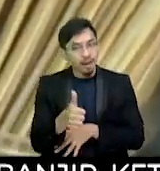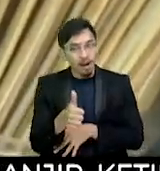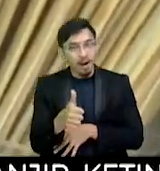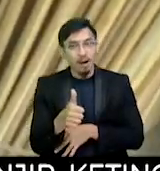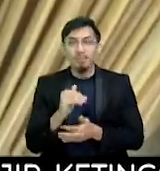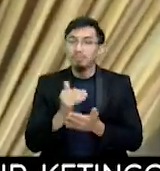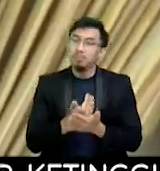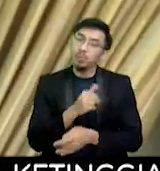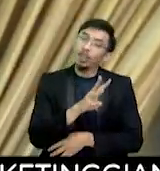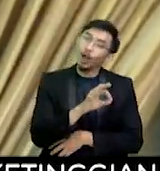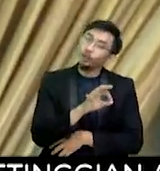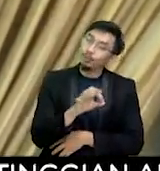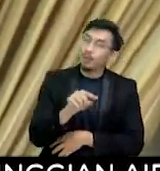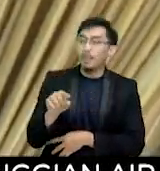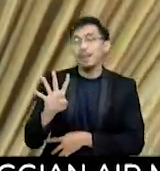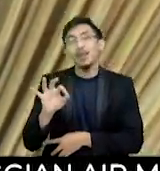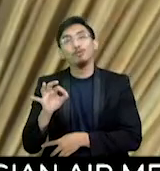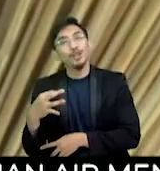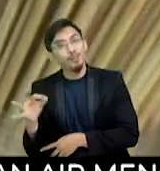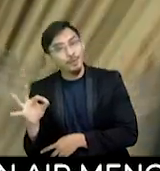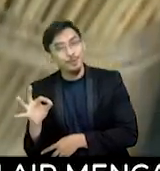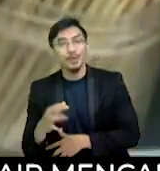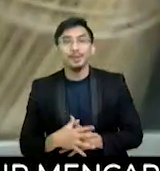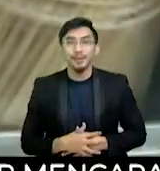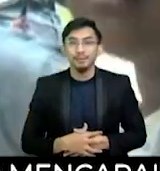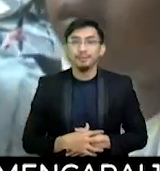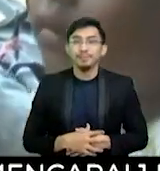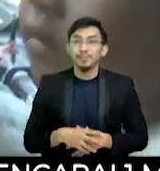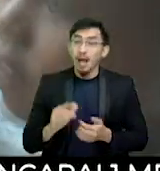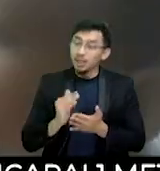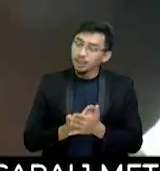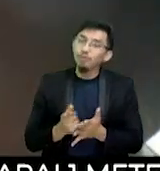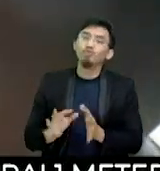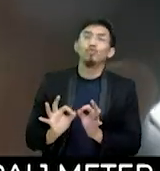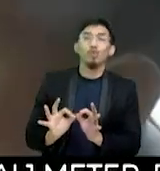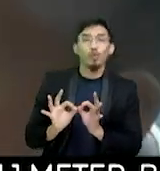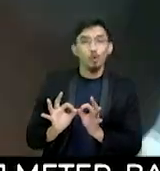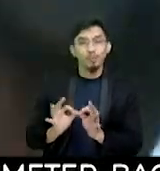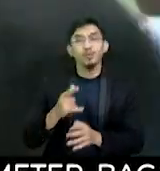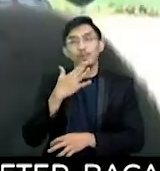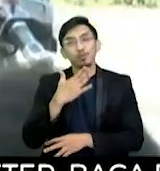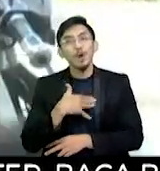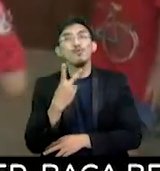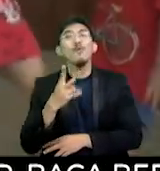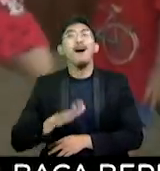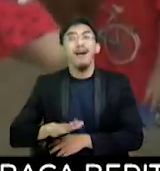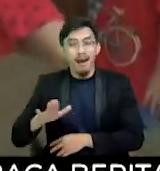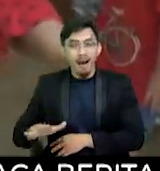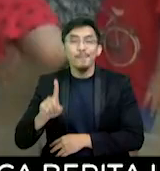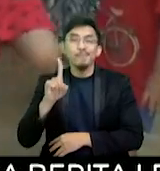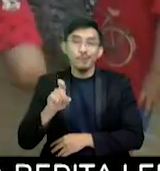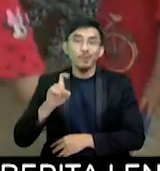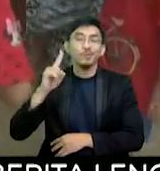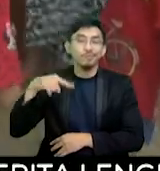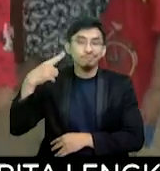sampai Rp400.000. Penghasilan yang cukup untuk ia bertahan hidup bersama dua anaknya, serta sang suami yang